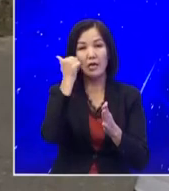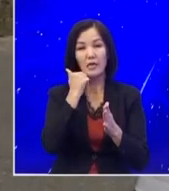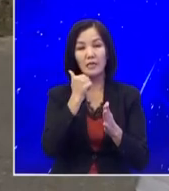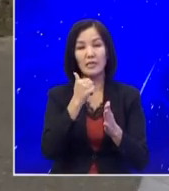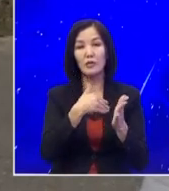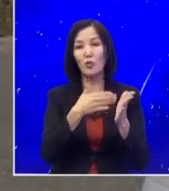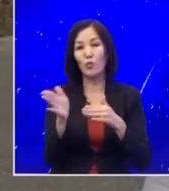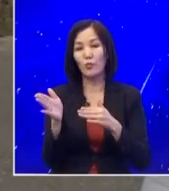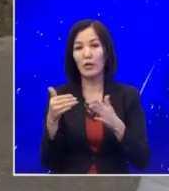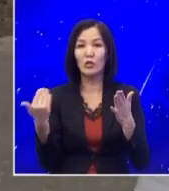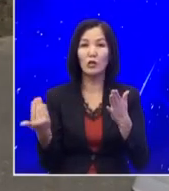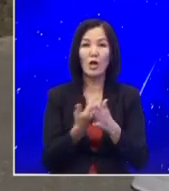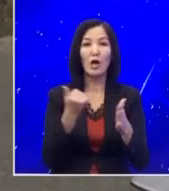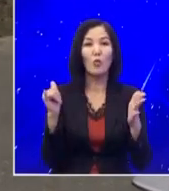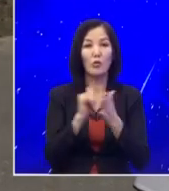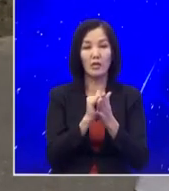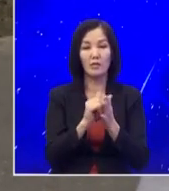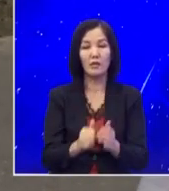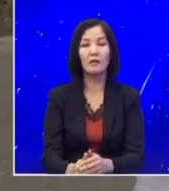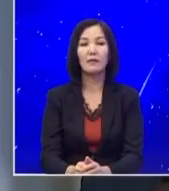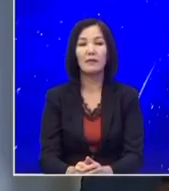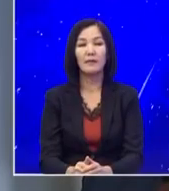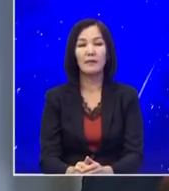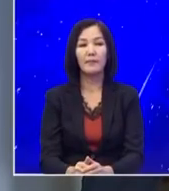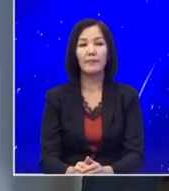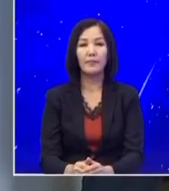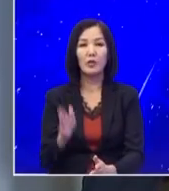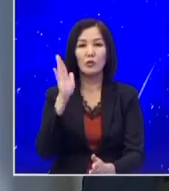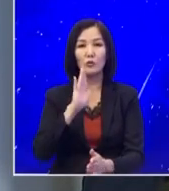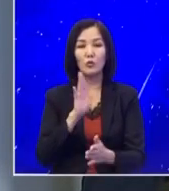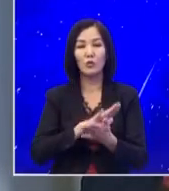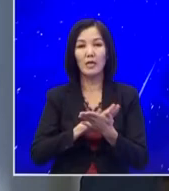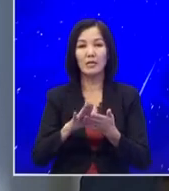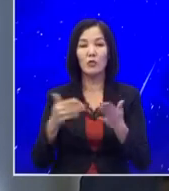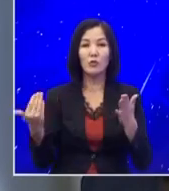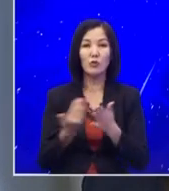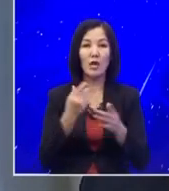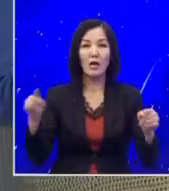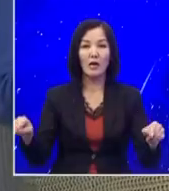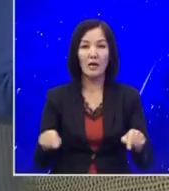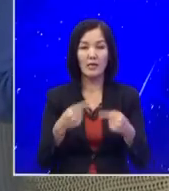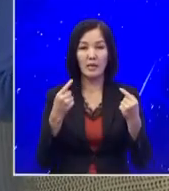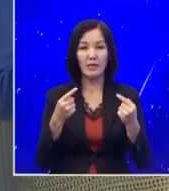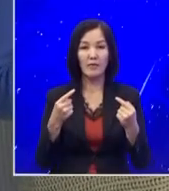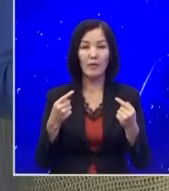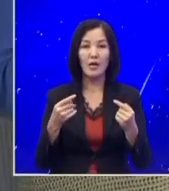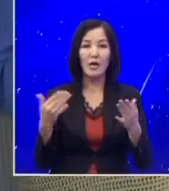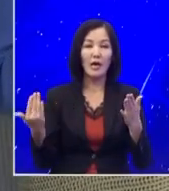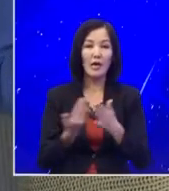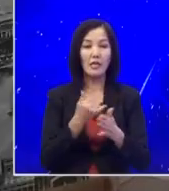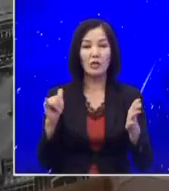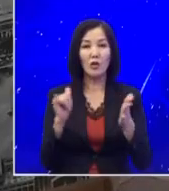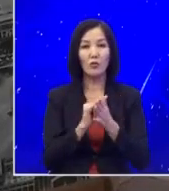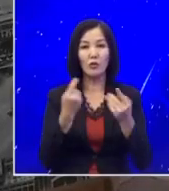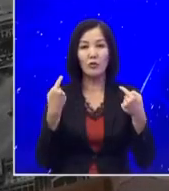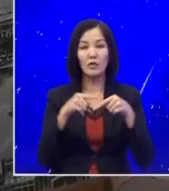құрылғыларды алып тастап, орнына жаңасын қойдық. Су тазарту құрылымдарын қайта жаңартып, кәрі жүйесіне жаңа технологияларды